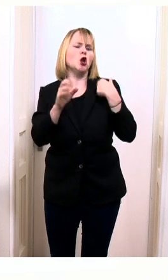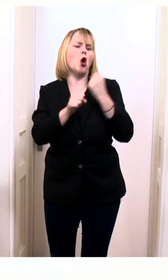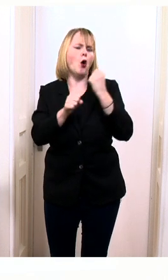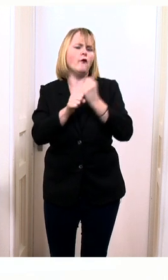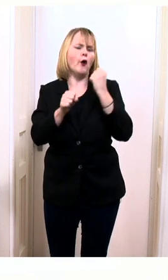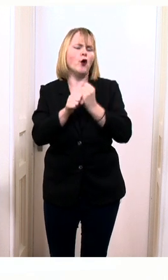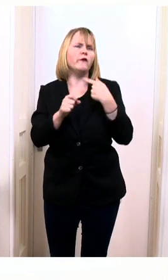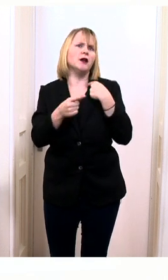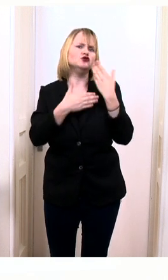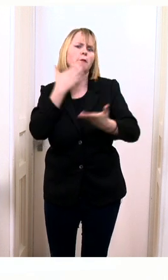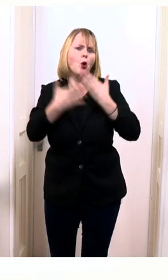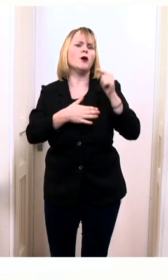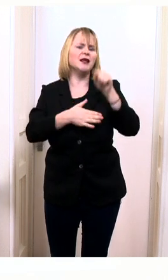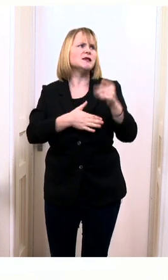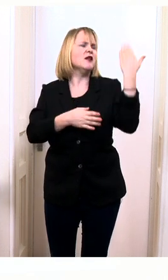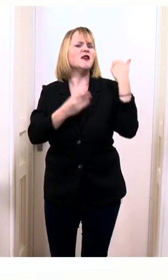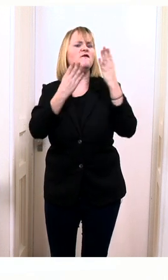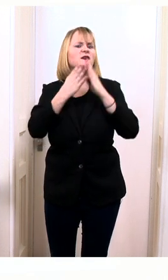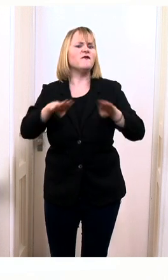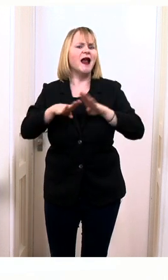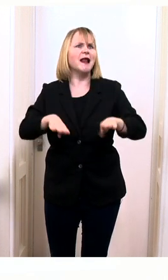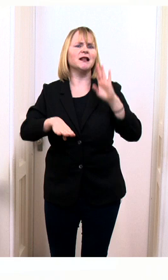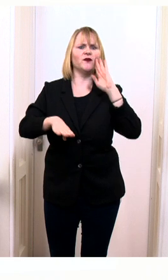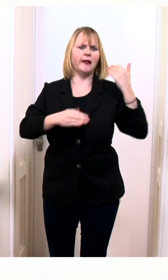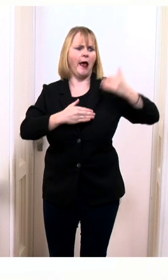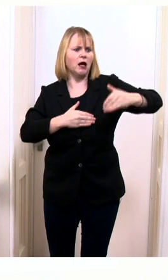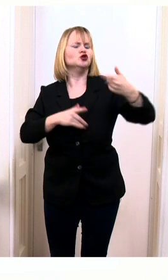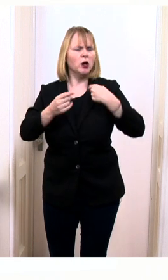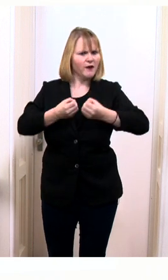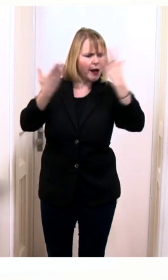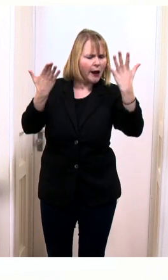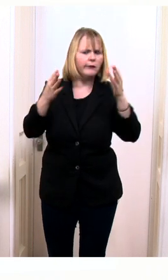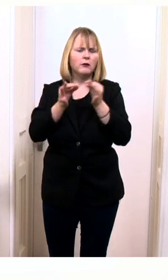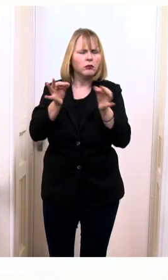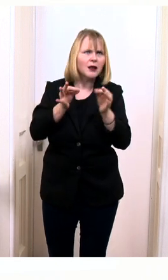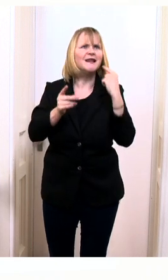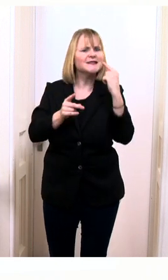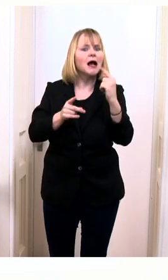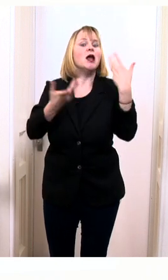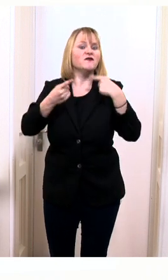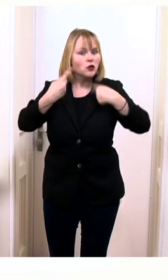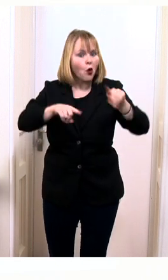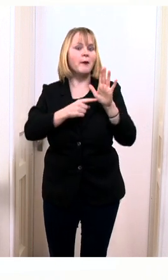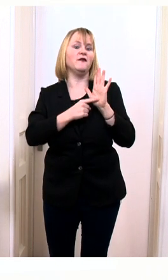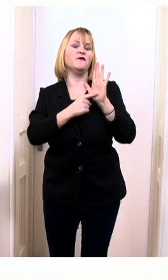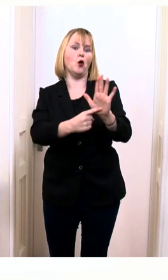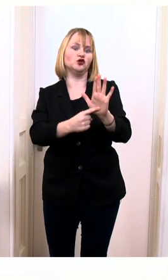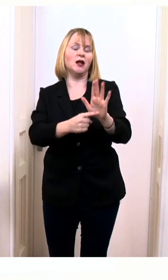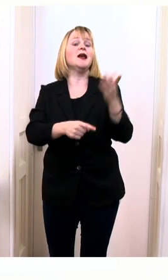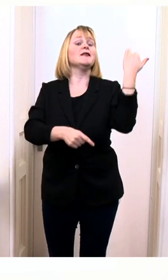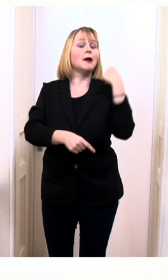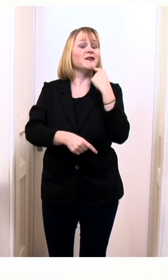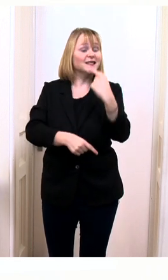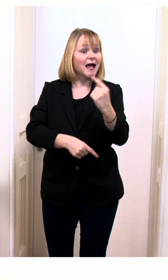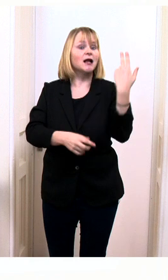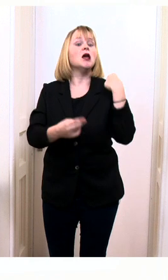etwas konkreter geworden über die Weihnachtstage und ich möchte sie nun heute vorstellen. Wie ich schon mehrfach gesagt habe, haben die